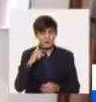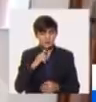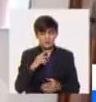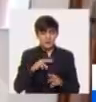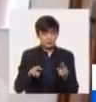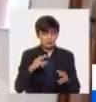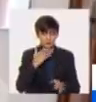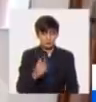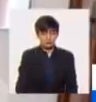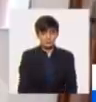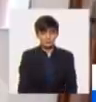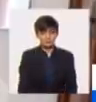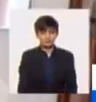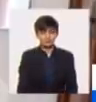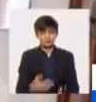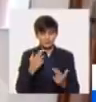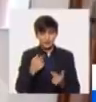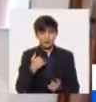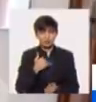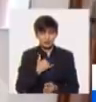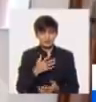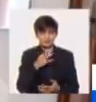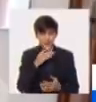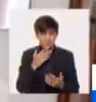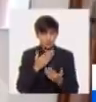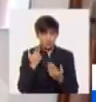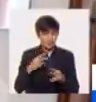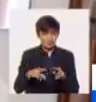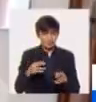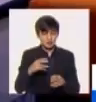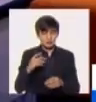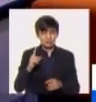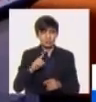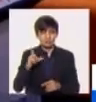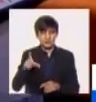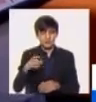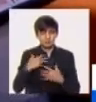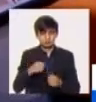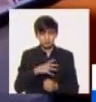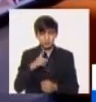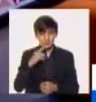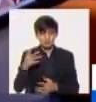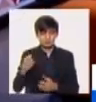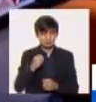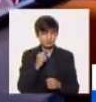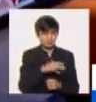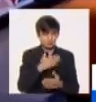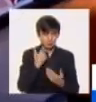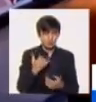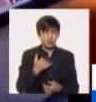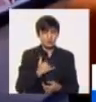Казахстане? Да, в настоящее время нет, потому что если даже логически смотреть, у